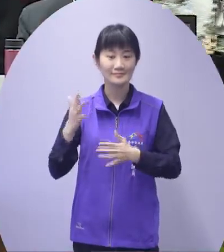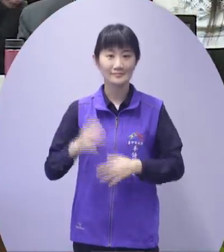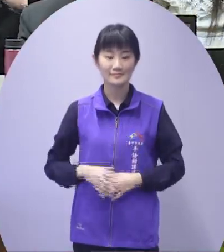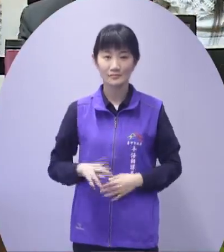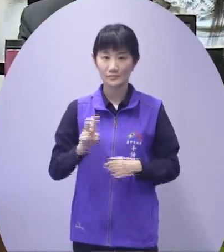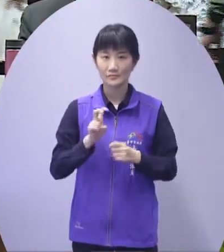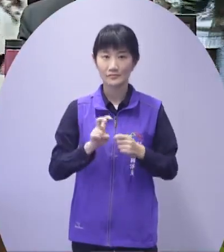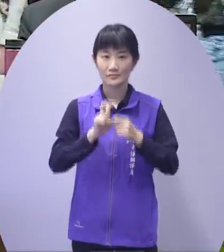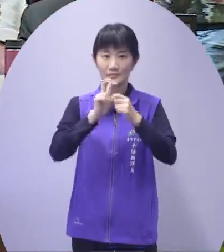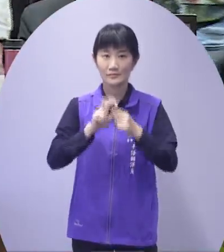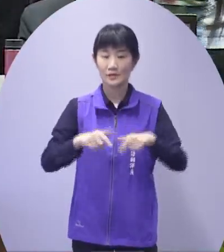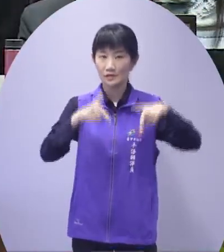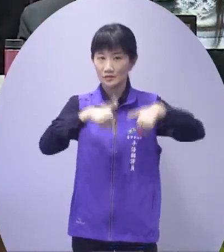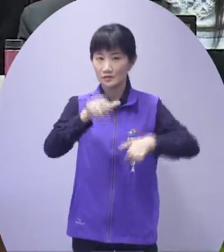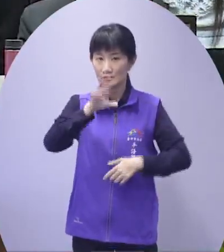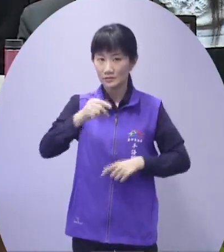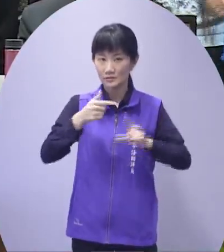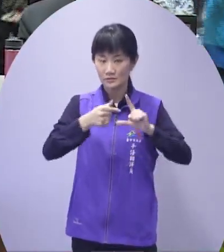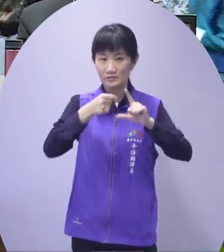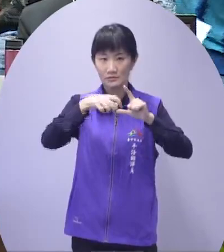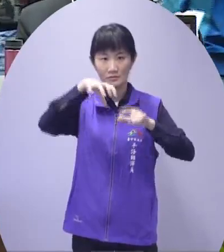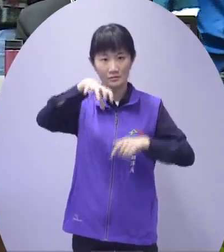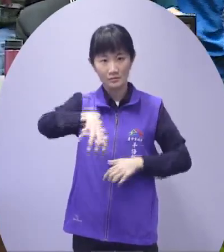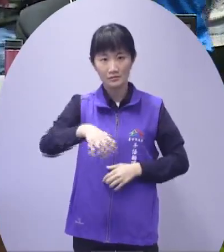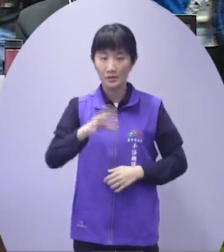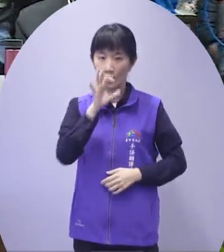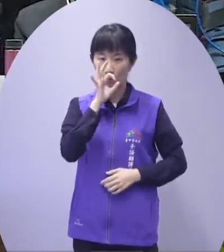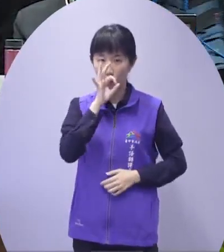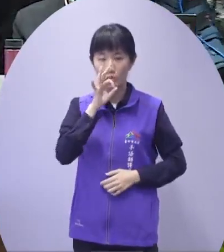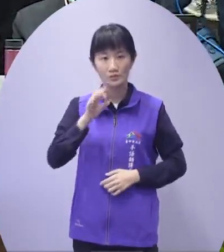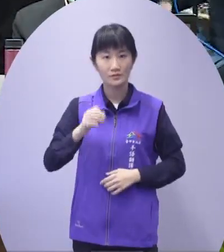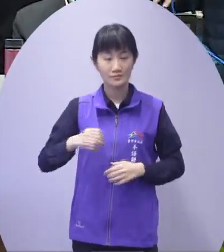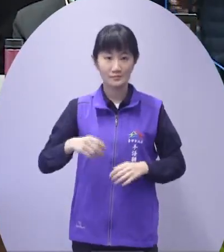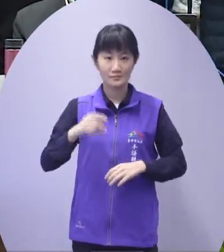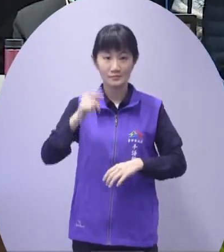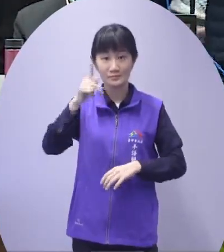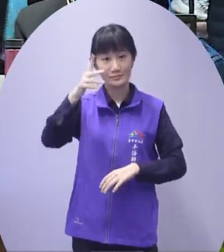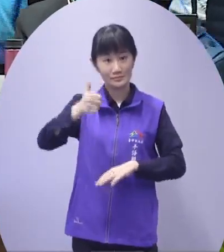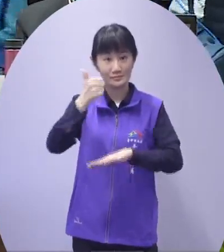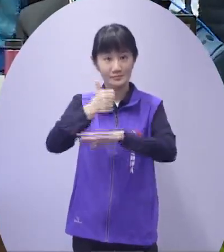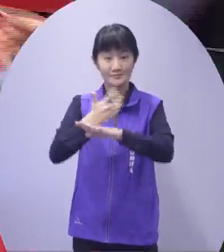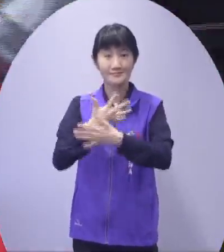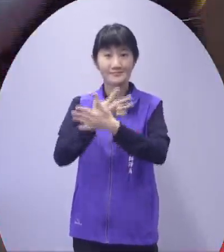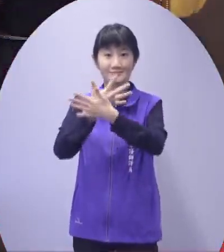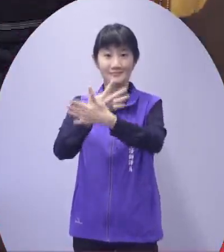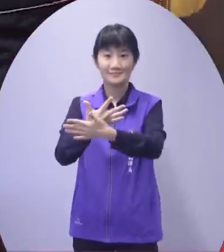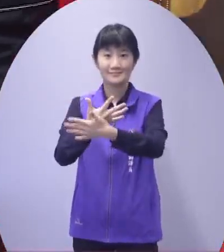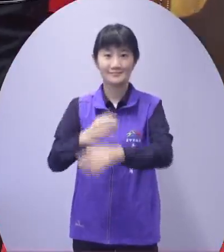第二十位，西屯区公所吴明修科长，请上台授奖。